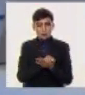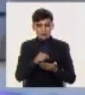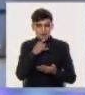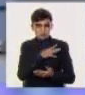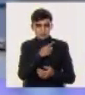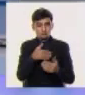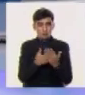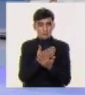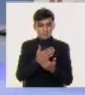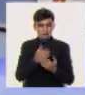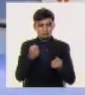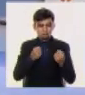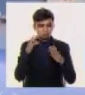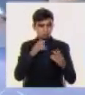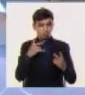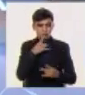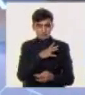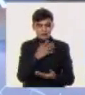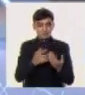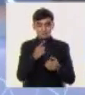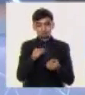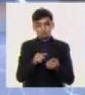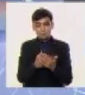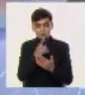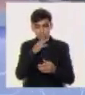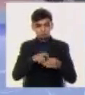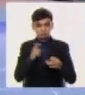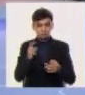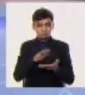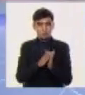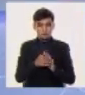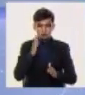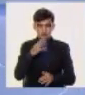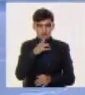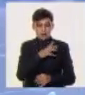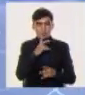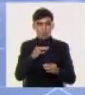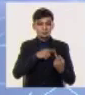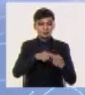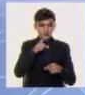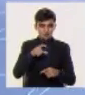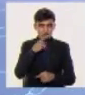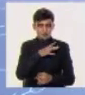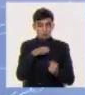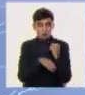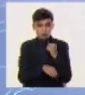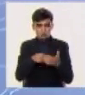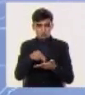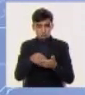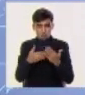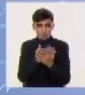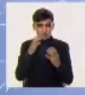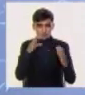свои автопарки. В противном случае с ними расторгнут соглашение. Но предприниматели уверяют, что последний раз закупали